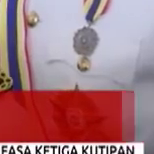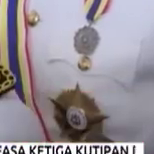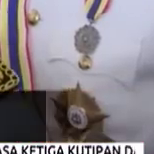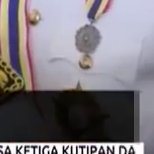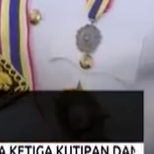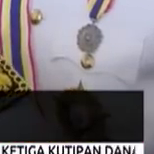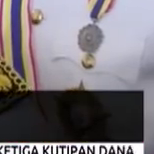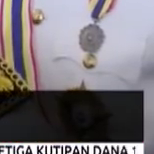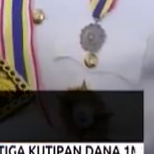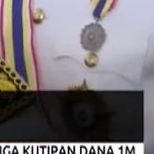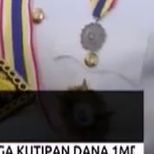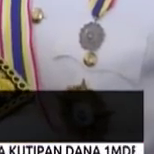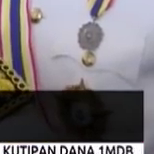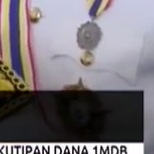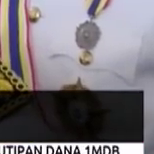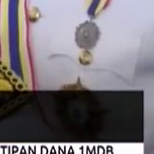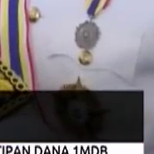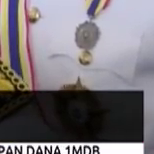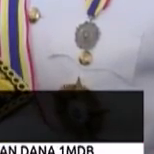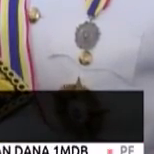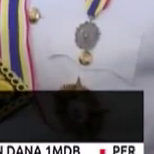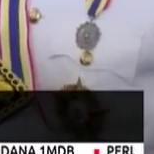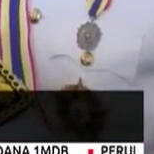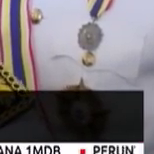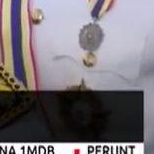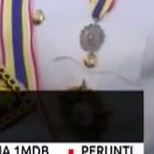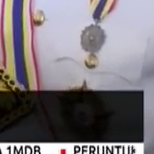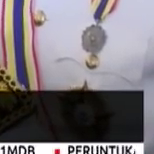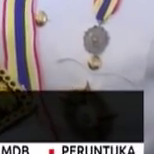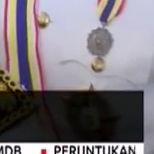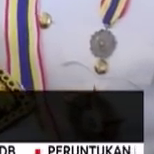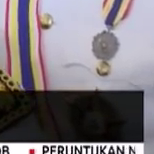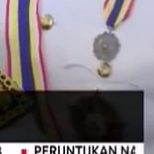PDRM ada bukti kukuh tahan pengganal se-FTTE.